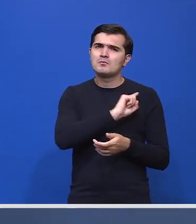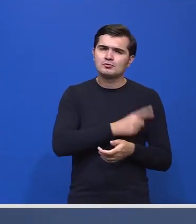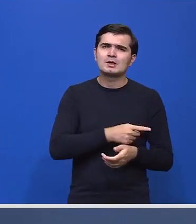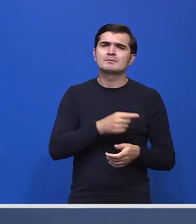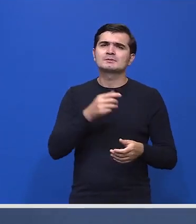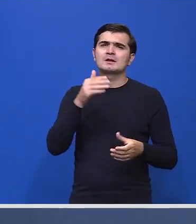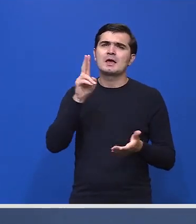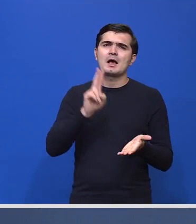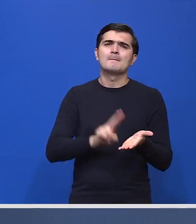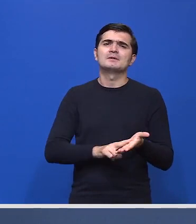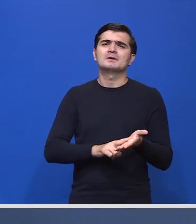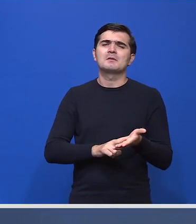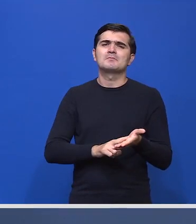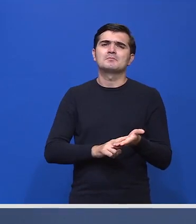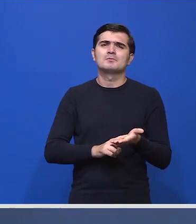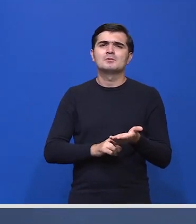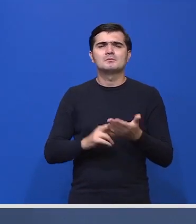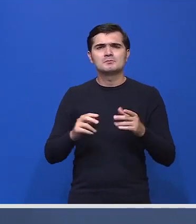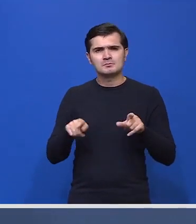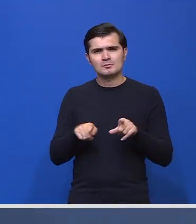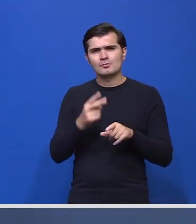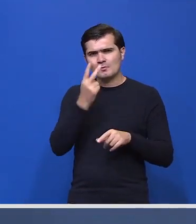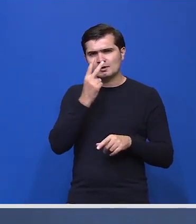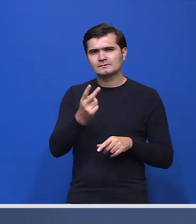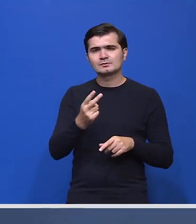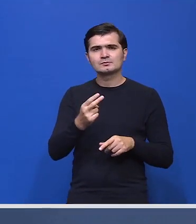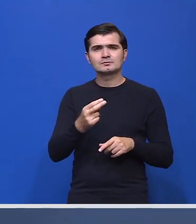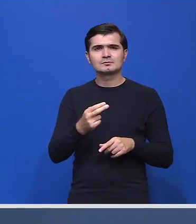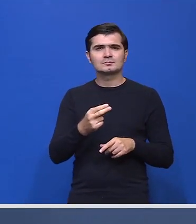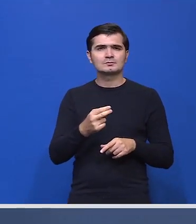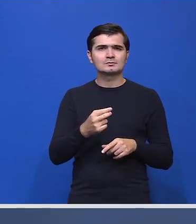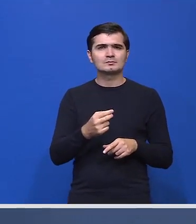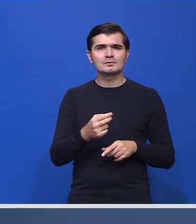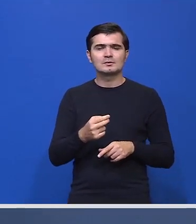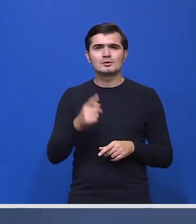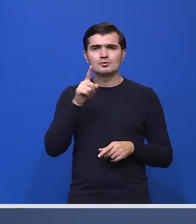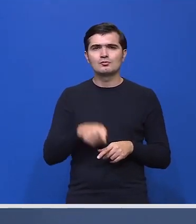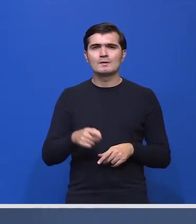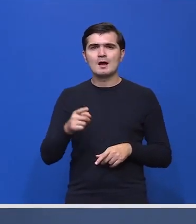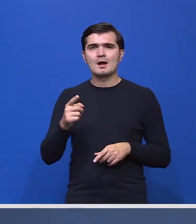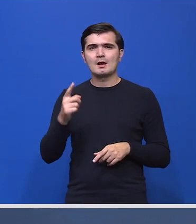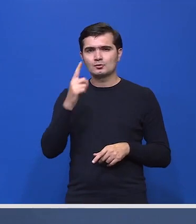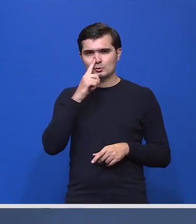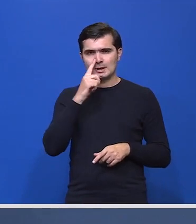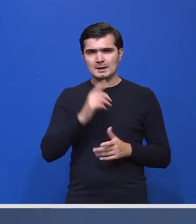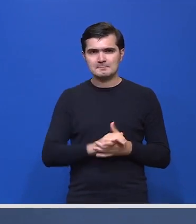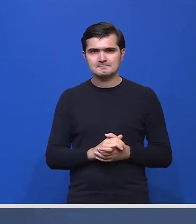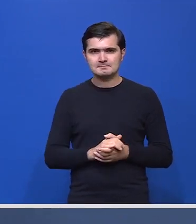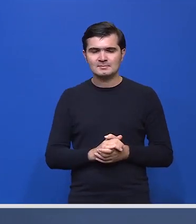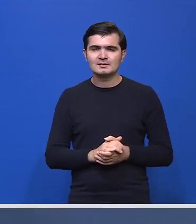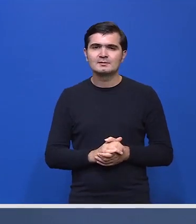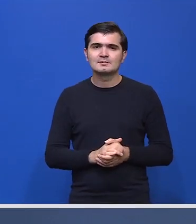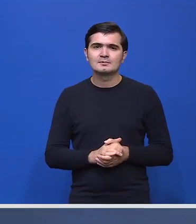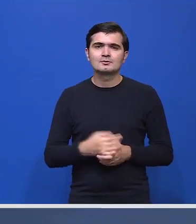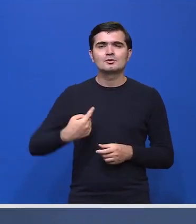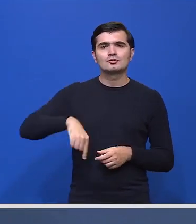întâmple cum am avut în trimestrul 2. Deci va trebui să fim, din acest